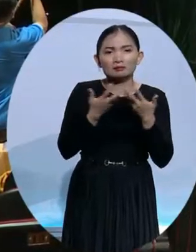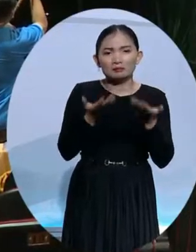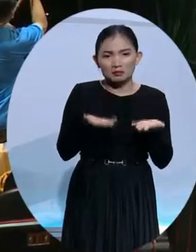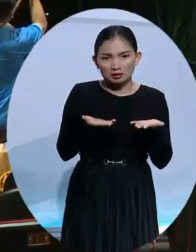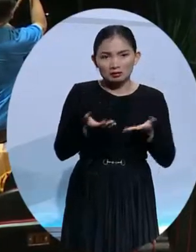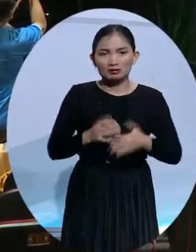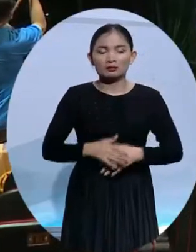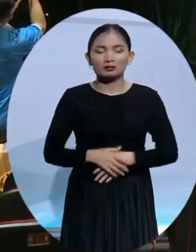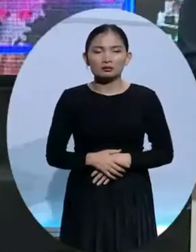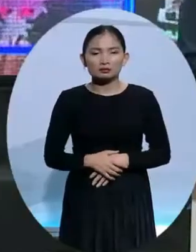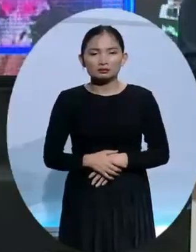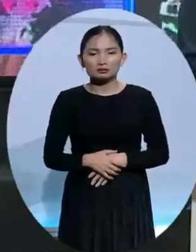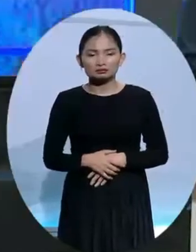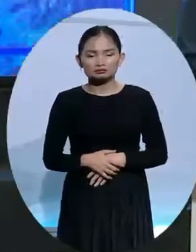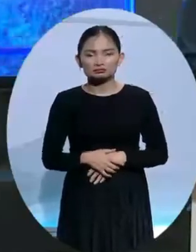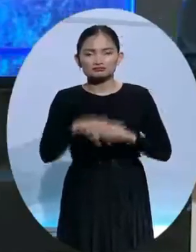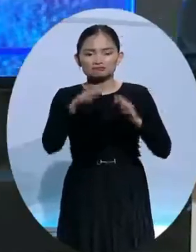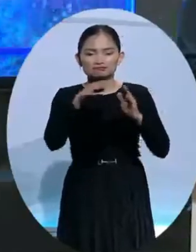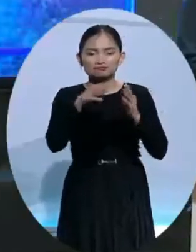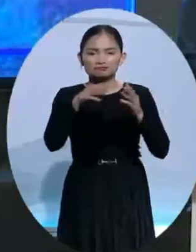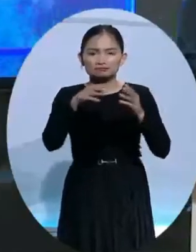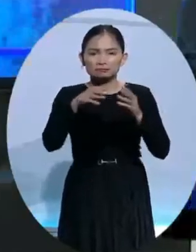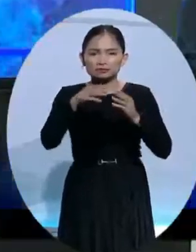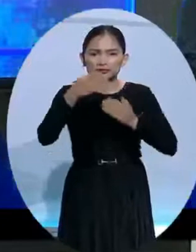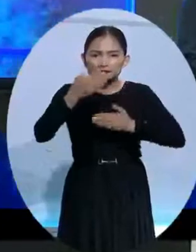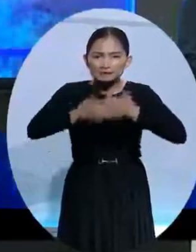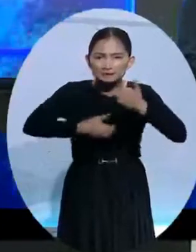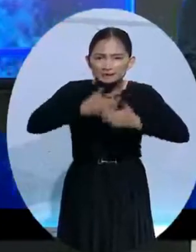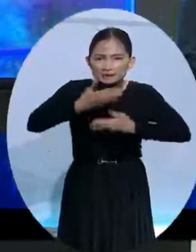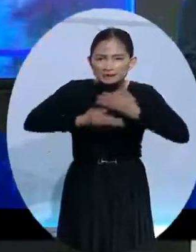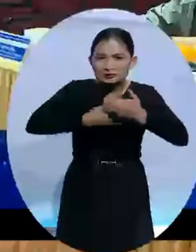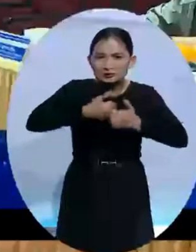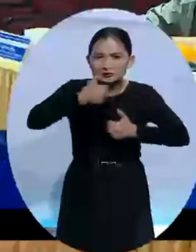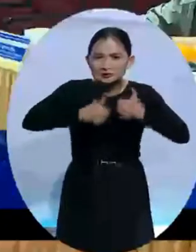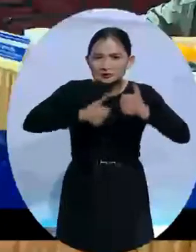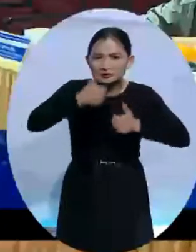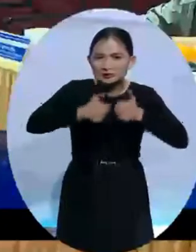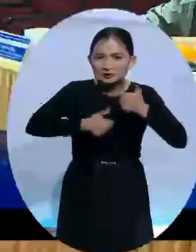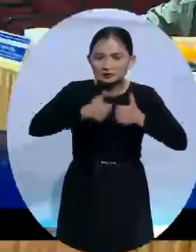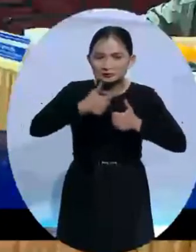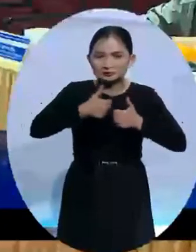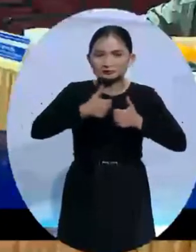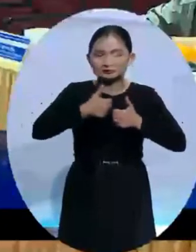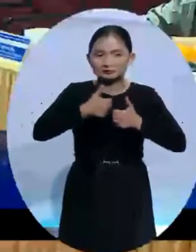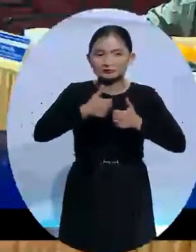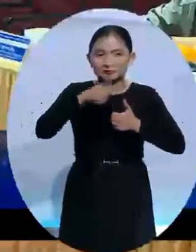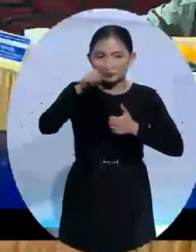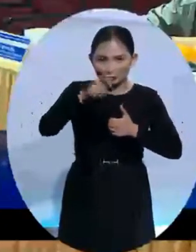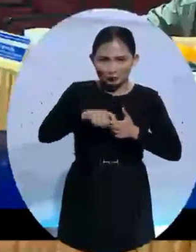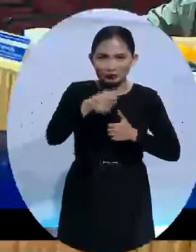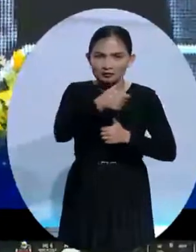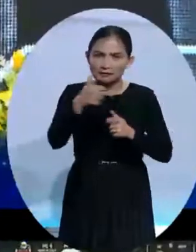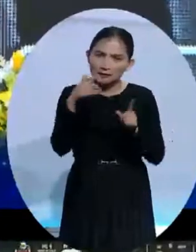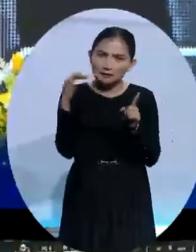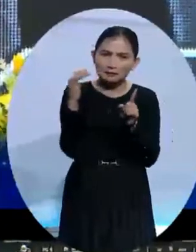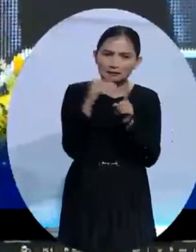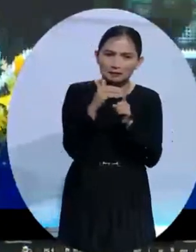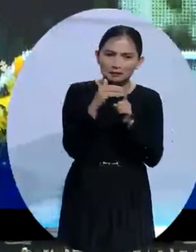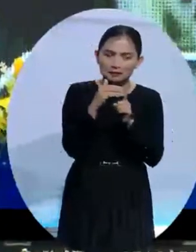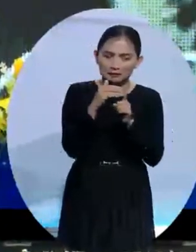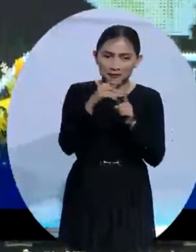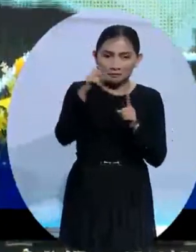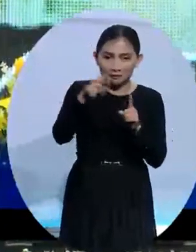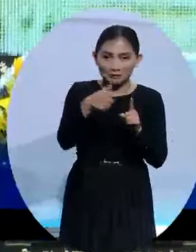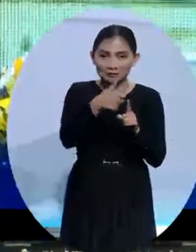Các phần thi thể hiện đa dạng chủ đề, sinh động trong cả nội dung lẫn hình thức. Nhiều giọng nói quen thuộc với khán thính giả như MC Anh Thơ,